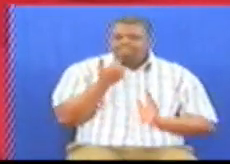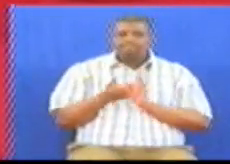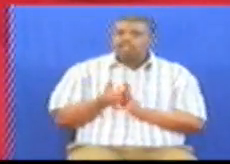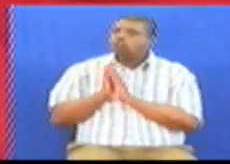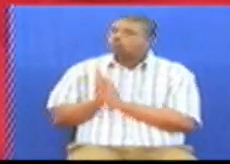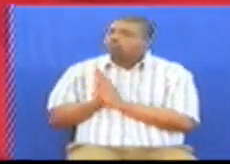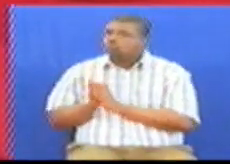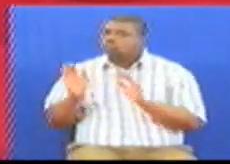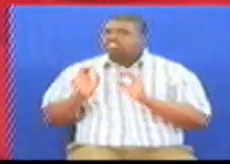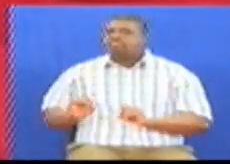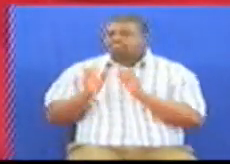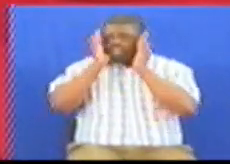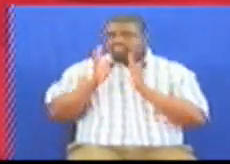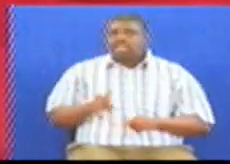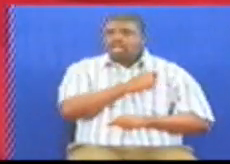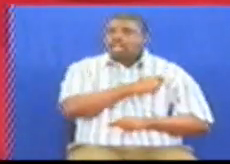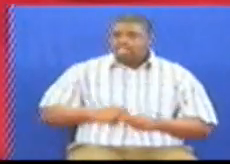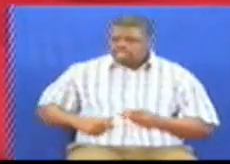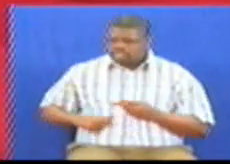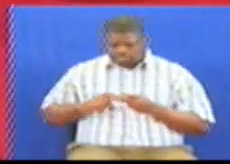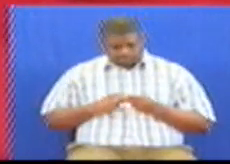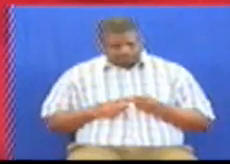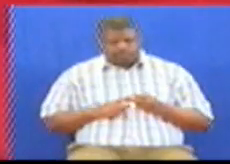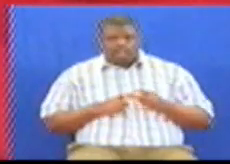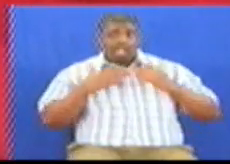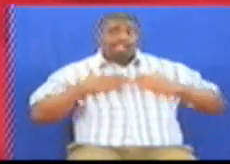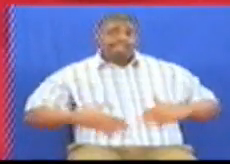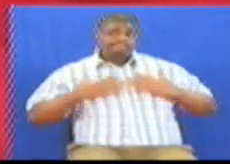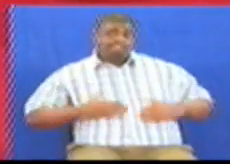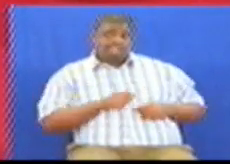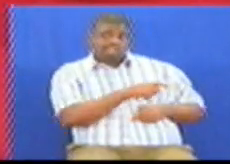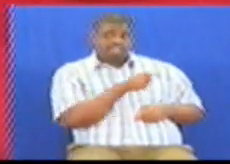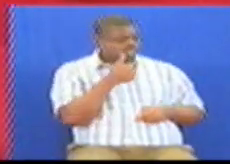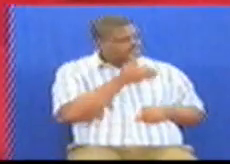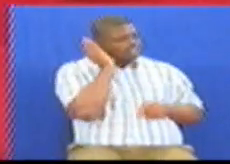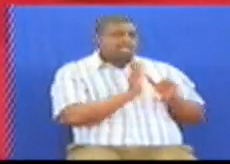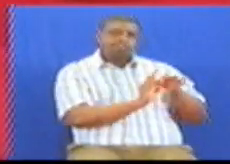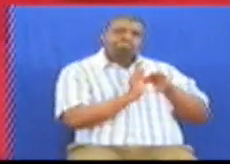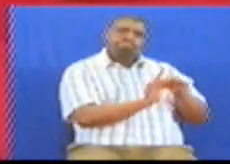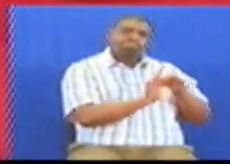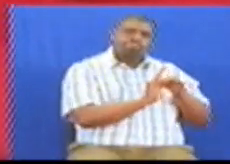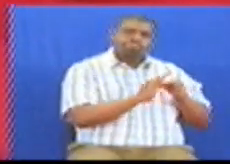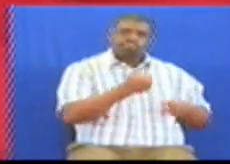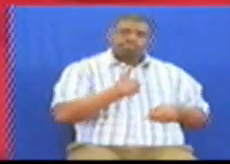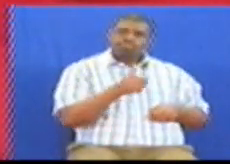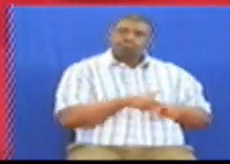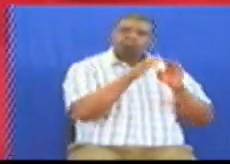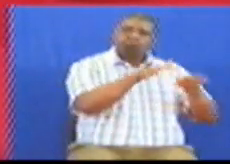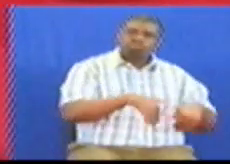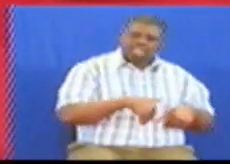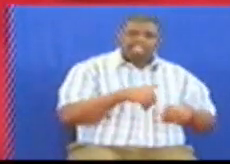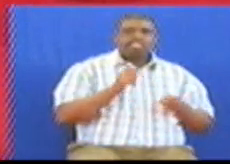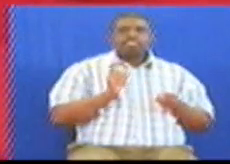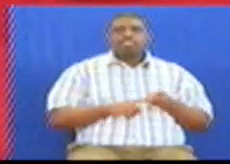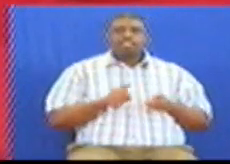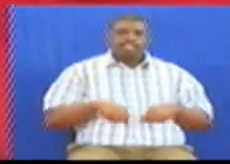sana mheshimiwa rais. Mheshimiwa Naibu Spika, kwenye afya tumeshirikiana na serikali, mimi kama mbunge wa jimbo na mimi katika kusupport